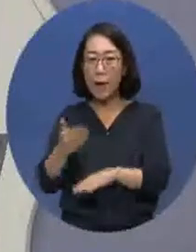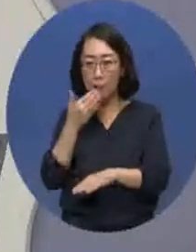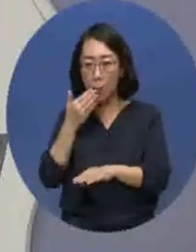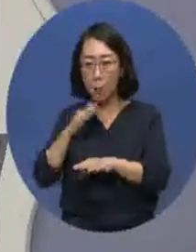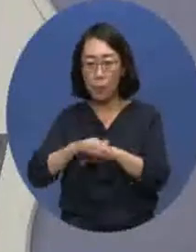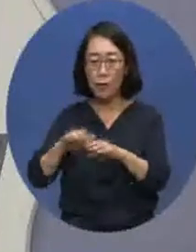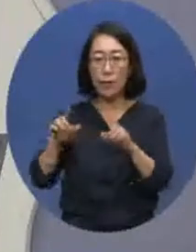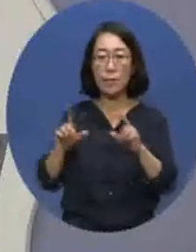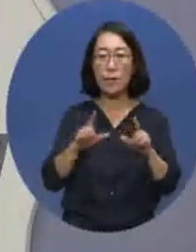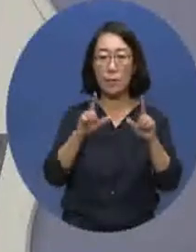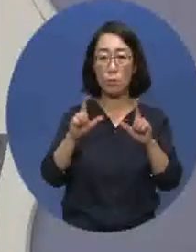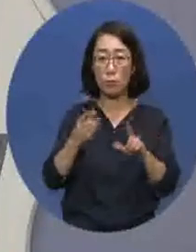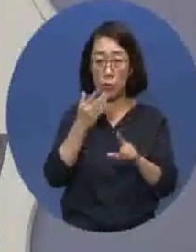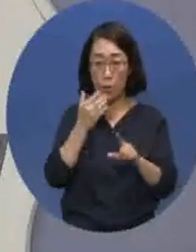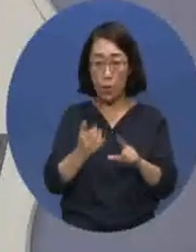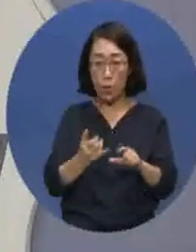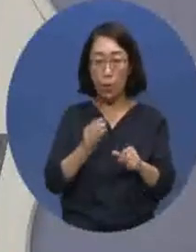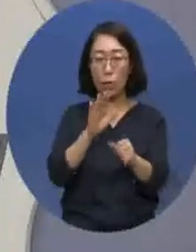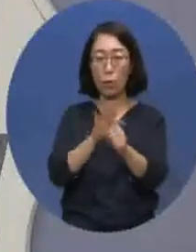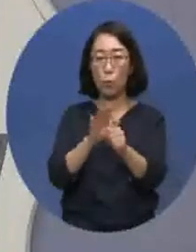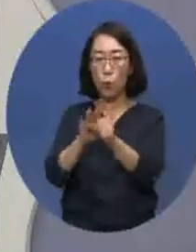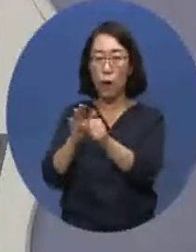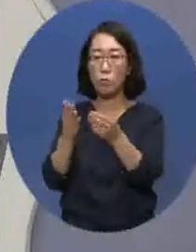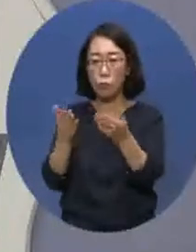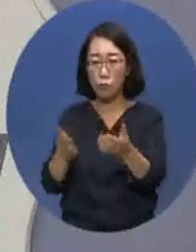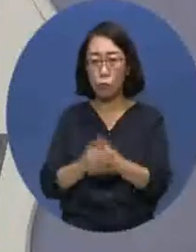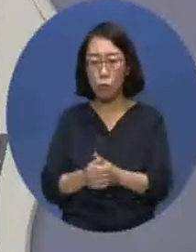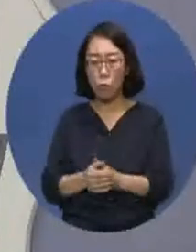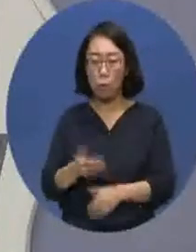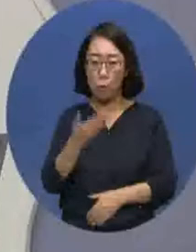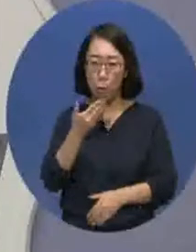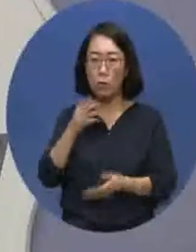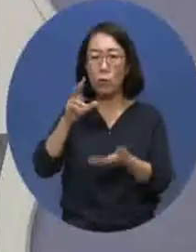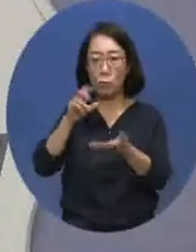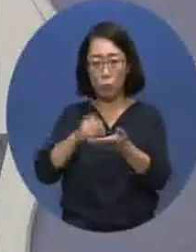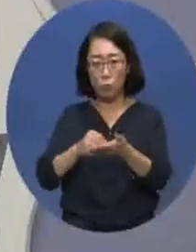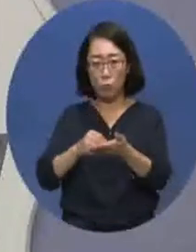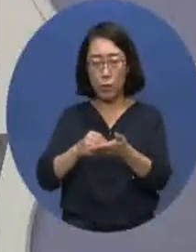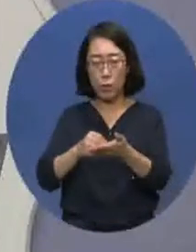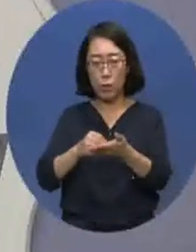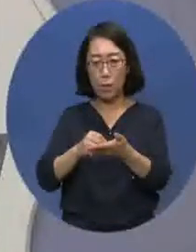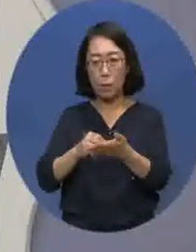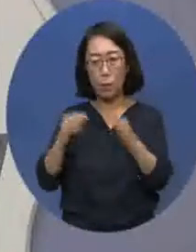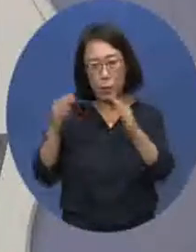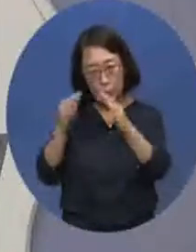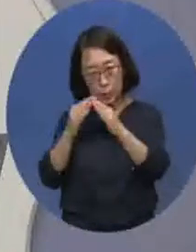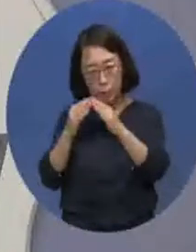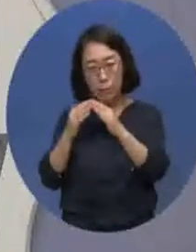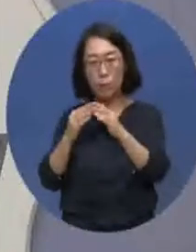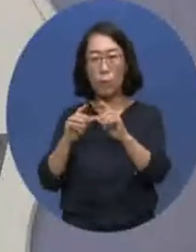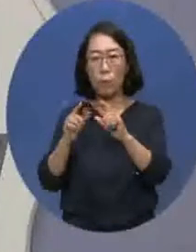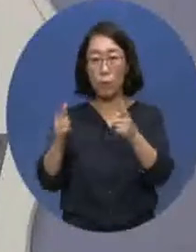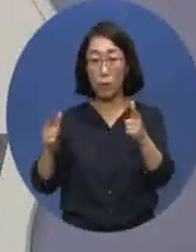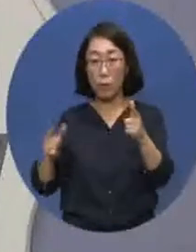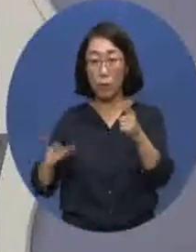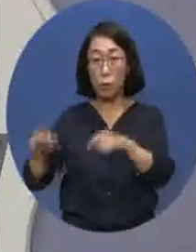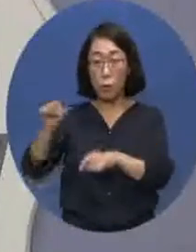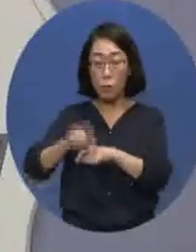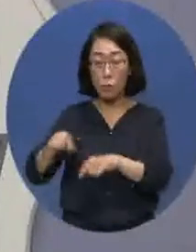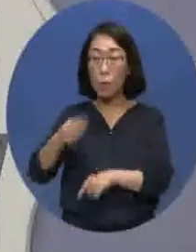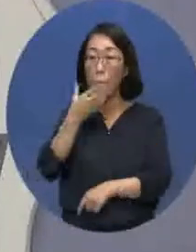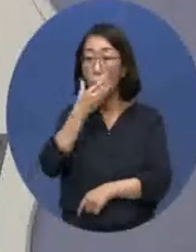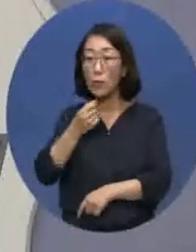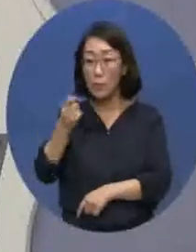해주는 건데 우리가 의식주 라는 원초적인 어떤 이제 그런 수준을 넘어서 우리 복지 tv 처럼